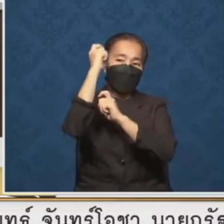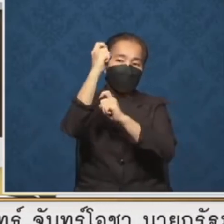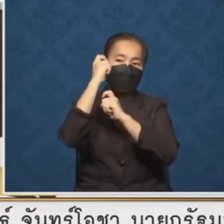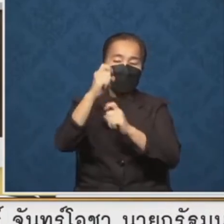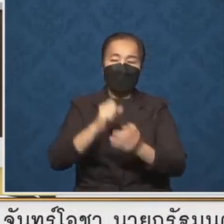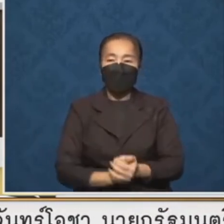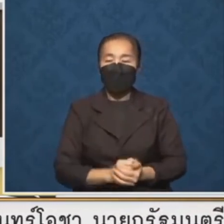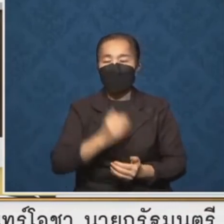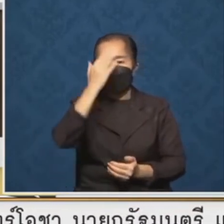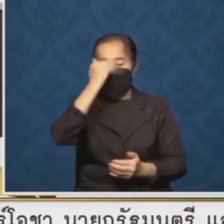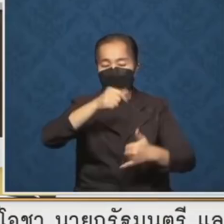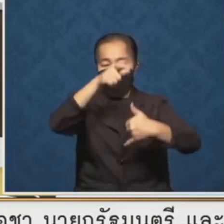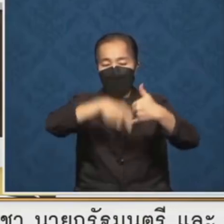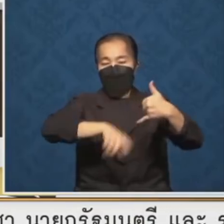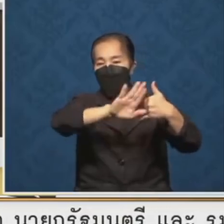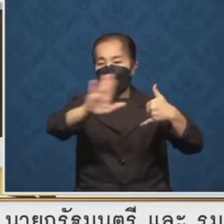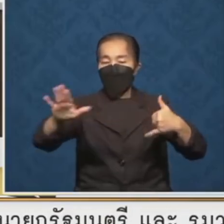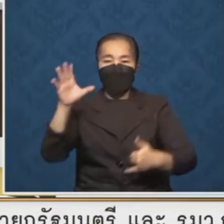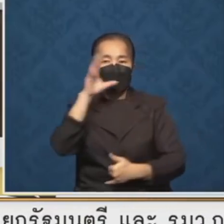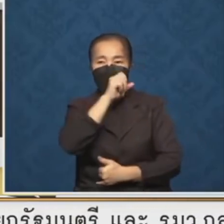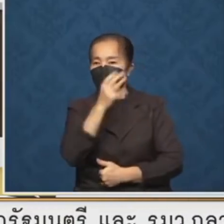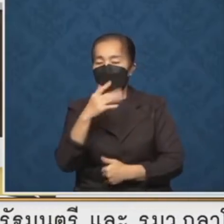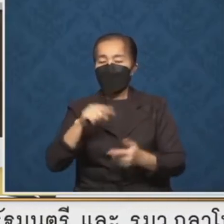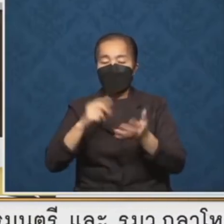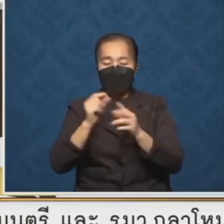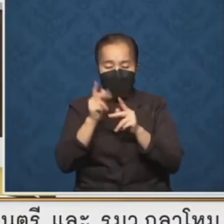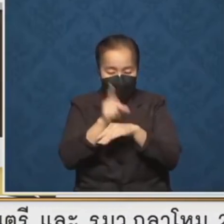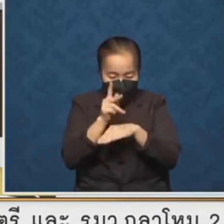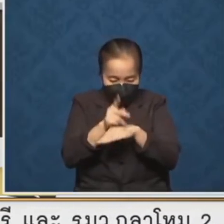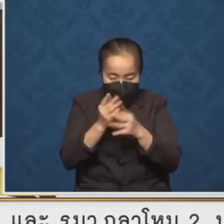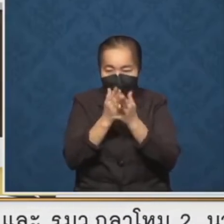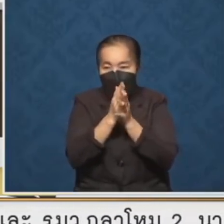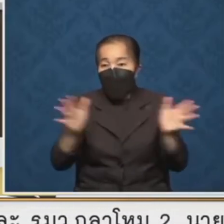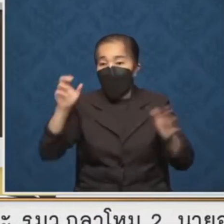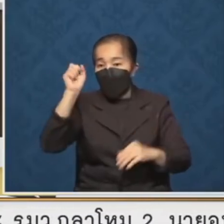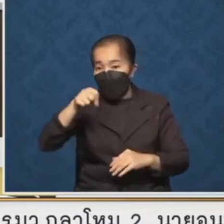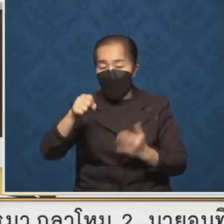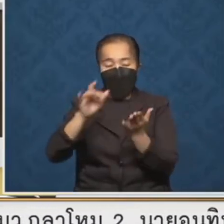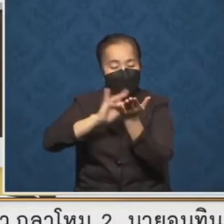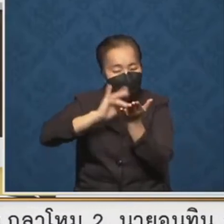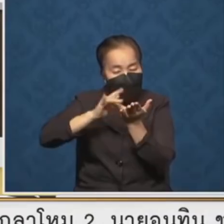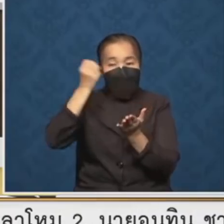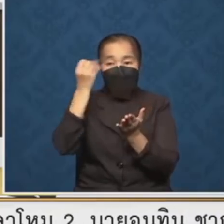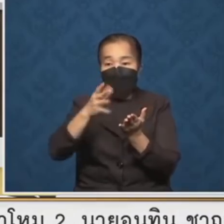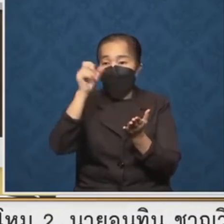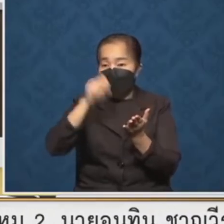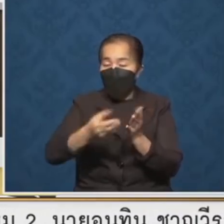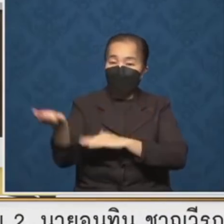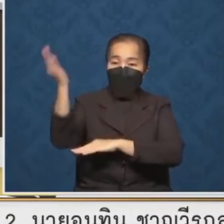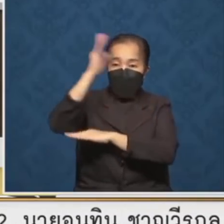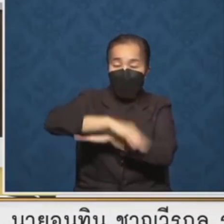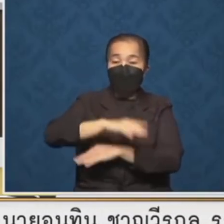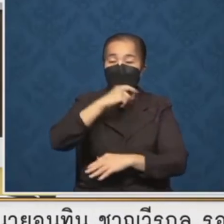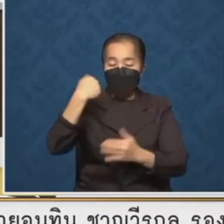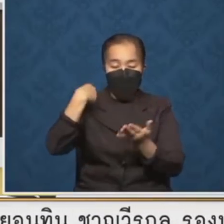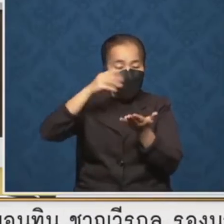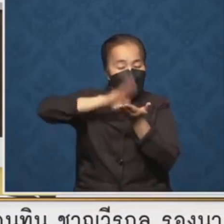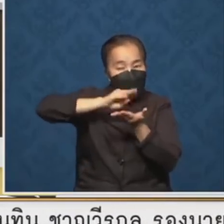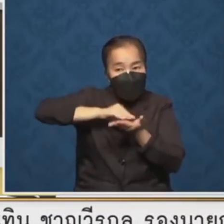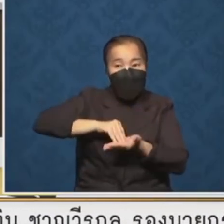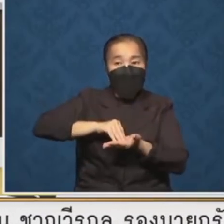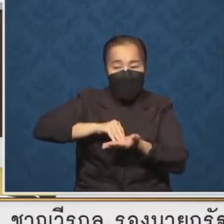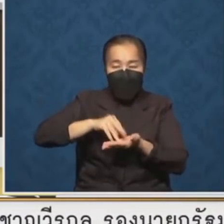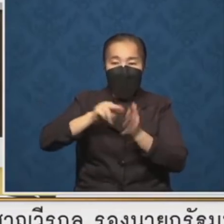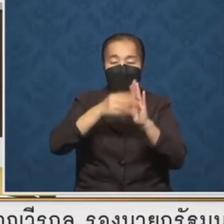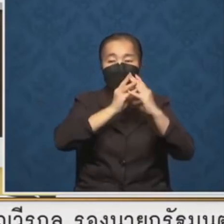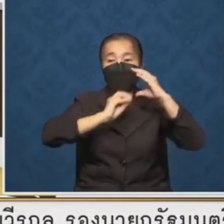ะทุกวันนี้เกือบทุกคนอยู่กับอินเทอร์เน็ตเกือบจะตลอดเวลาแล้วถ้าเรามีข้อมูลมากพอมันจะสามาร